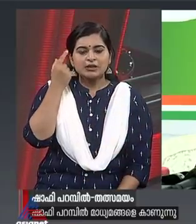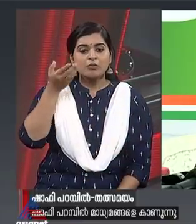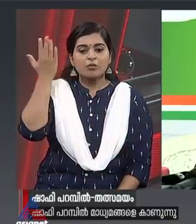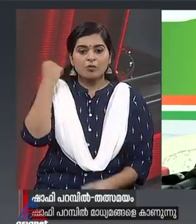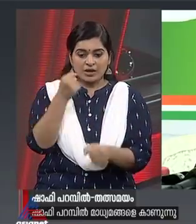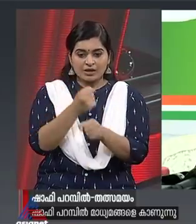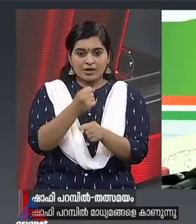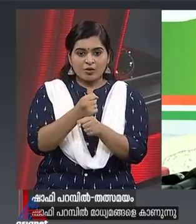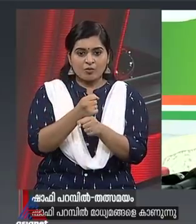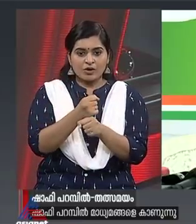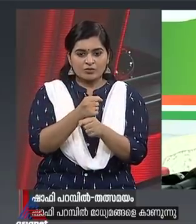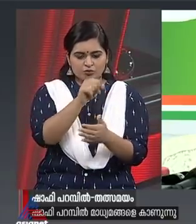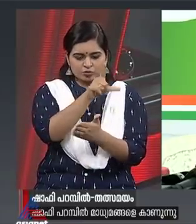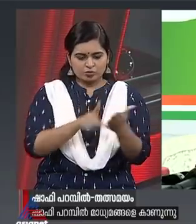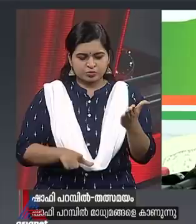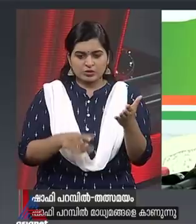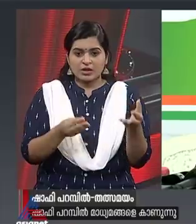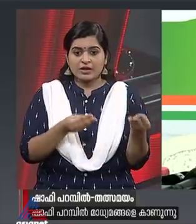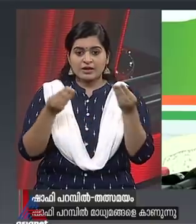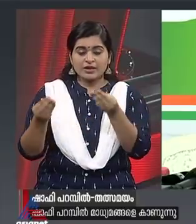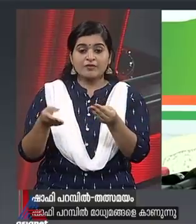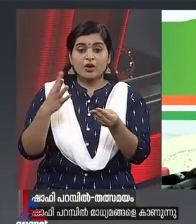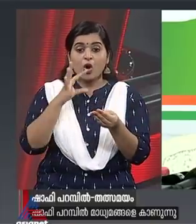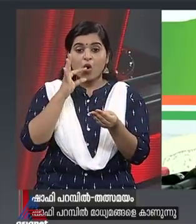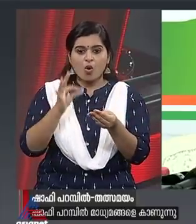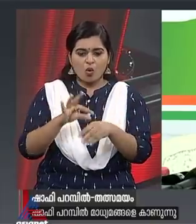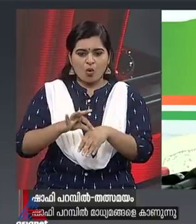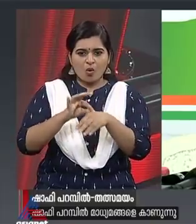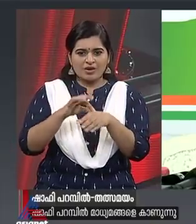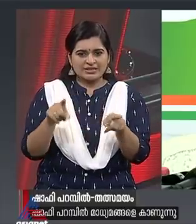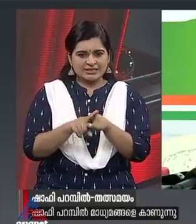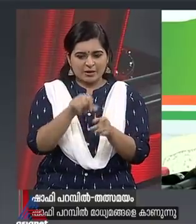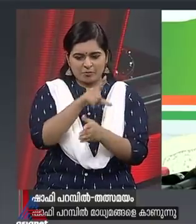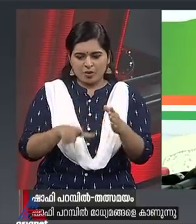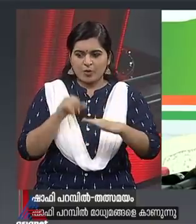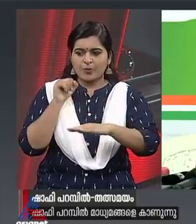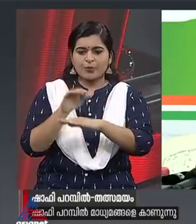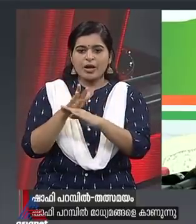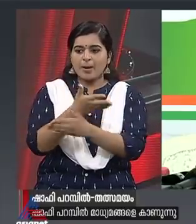ഇറക്കേണ്ട ഒരു കാര്യം ഉത്തരവായിട്ട് ഇറക്കിയിട്ടും പറ്റിക്കാൻ ശ്രമിക്കുകയായിരുന്നു എന്നുള്ളത് ഇന്ന് വ്യക്തമായിരിക്കുക.